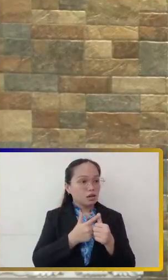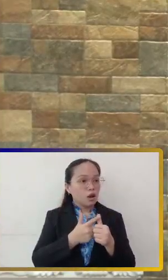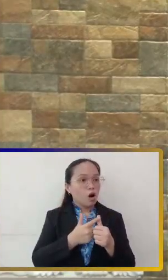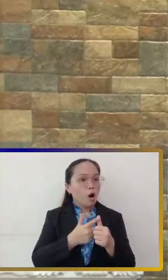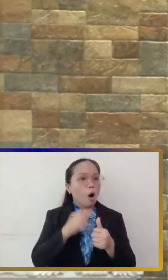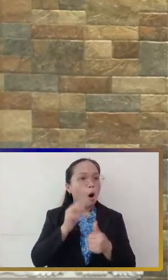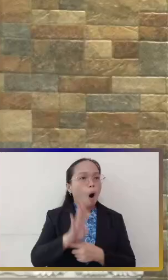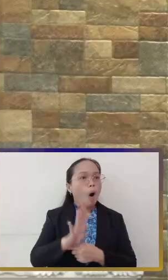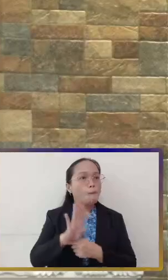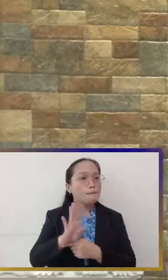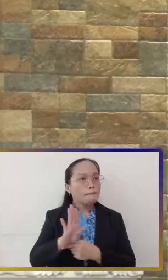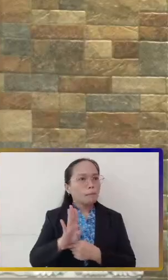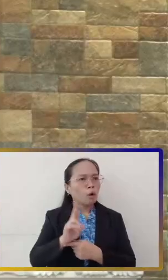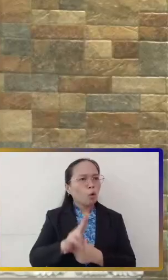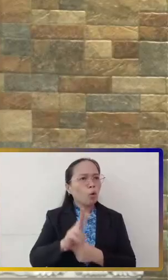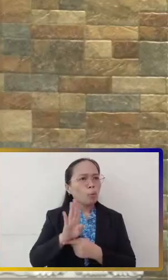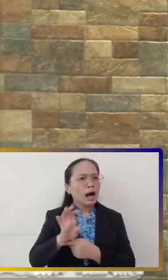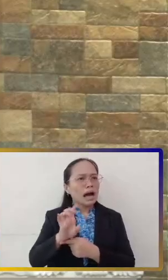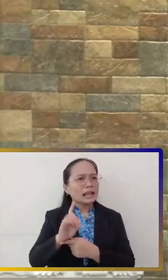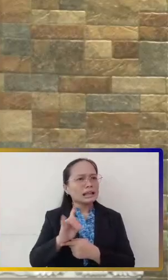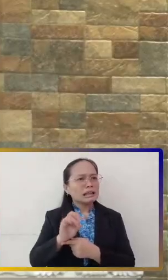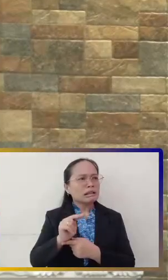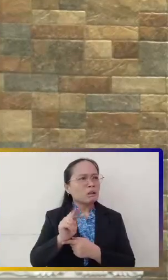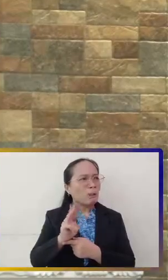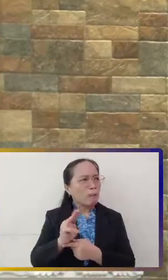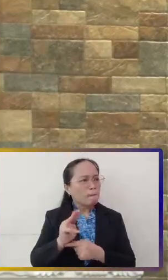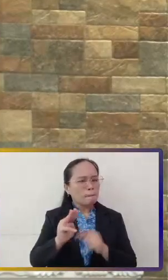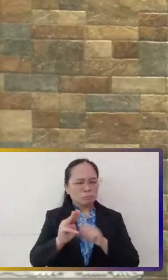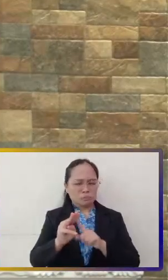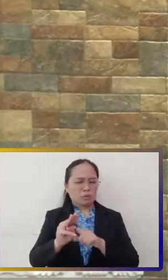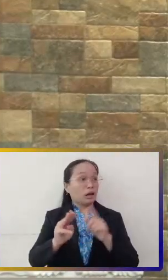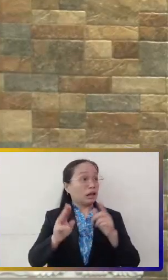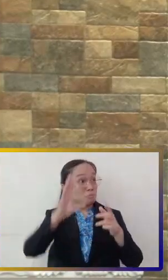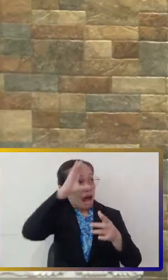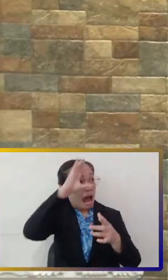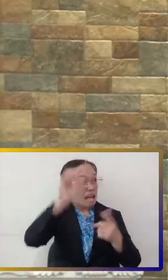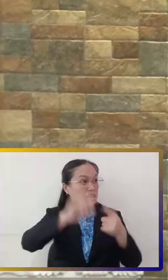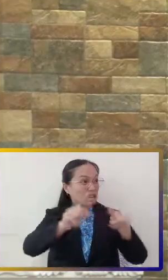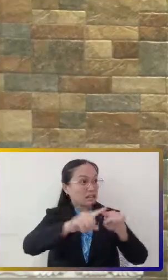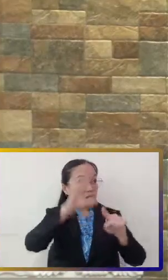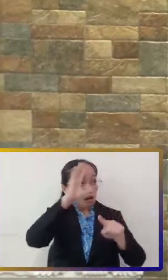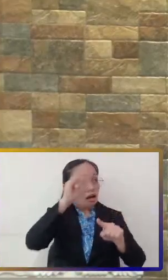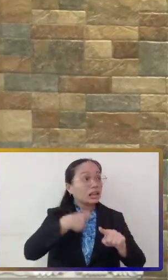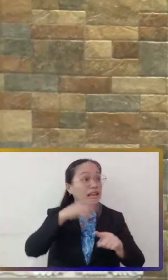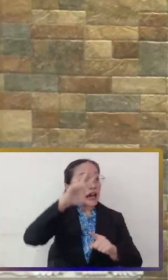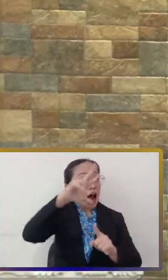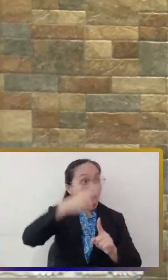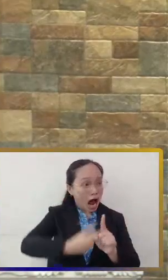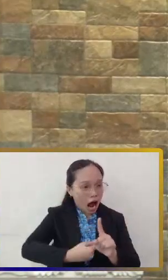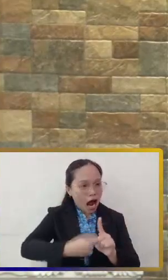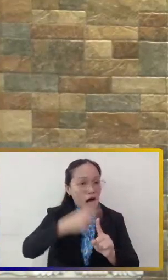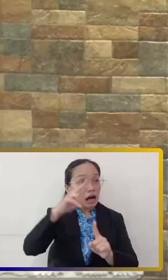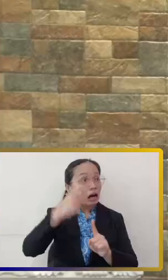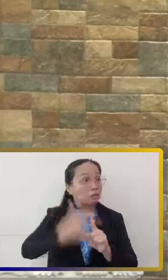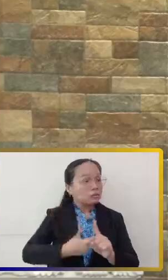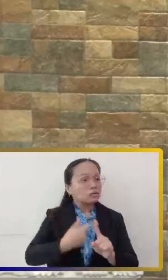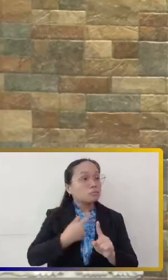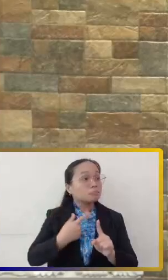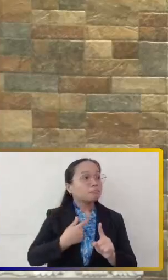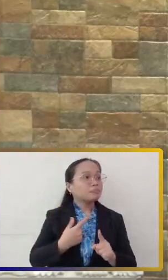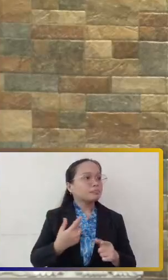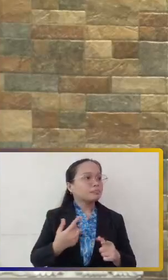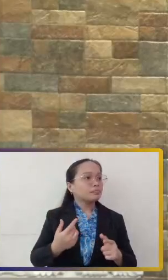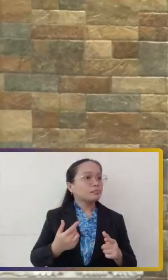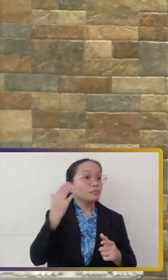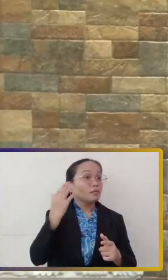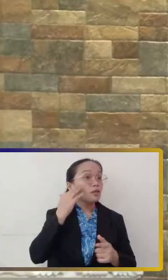Obed-Edom. For 3 months, nag-stay po doon. At nakita nila yung pagpapala sapagkat